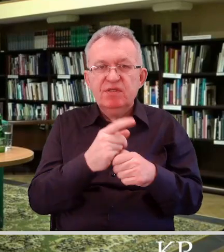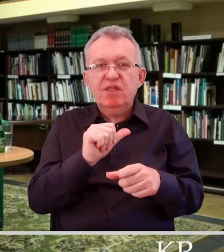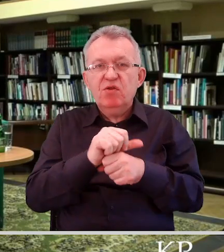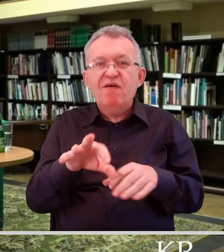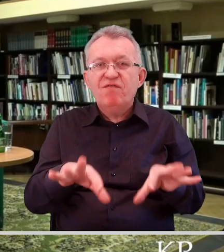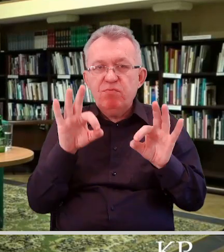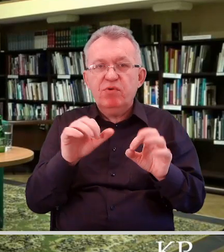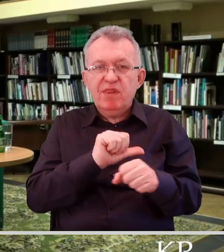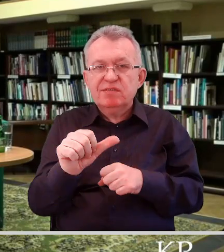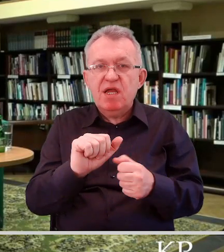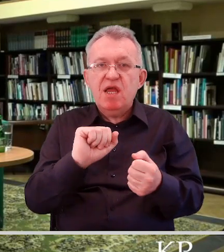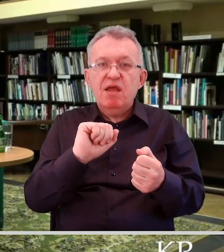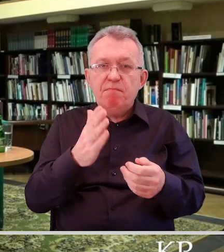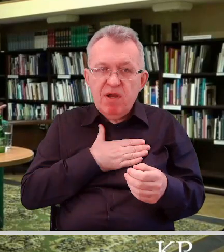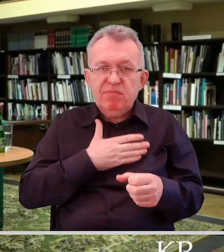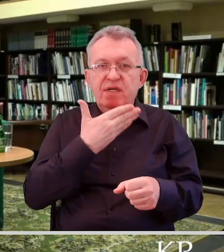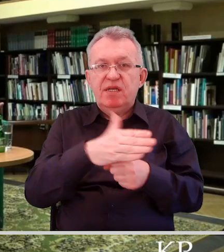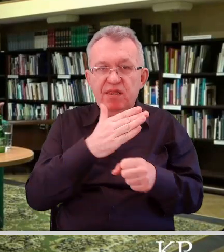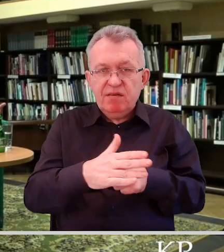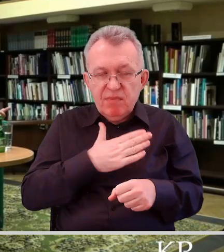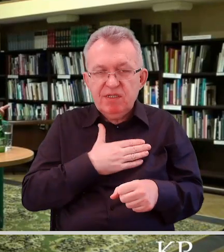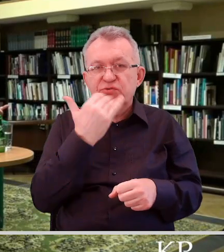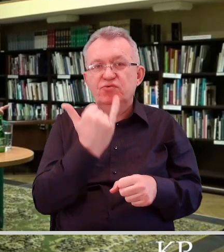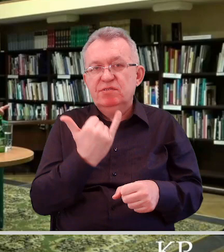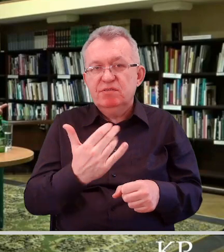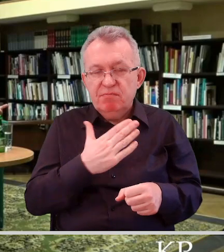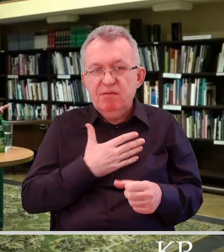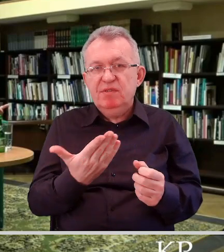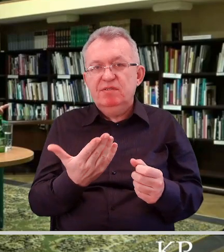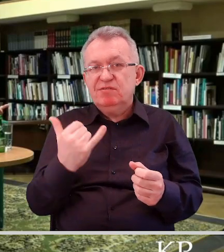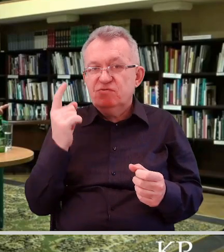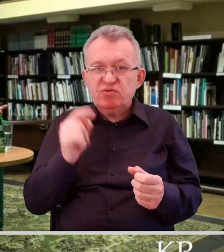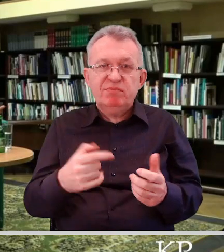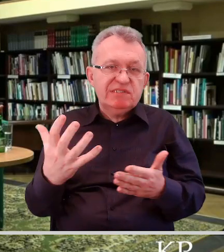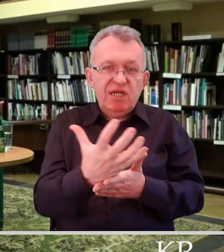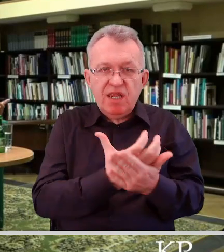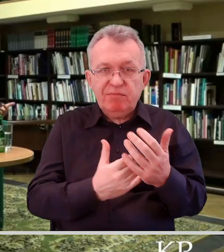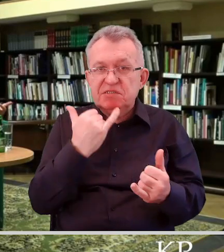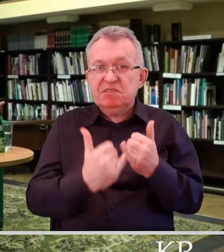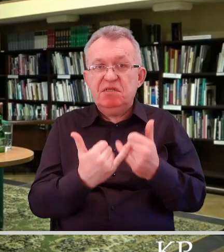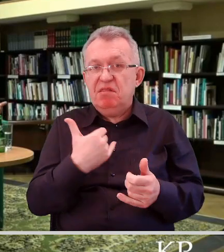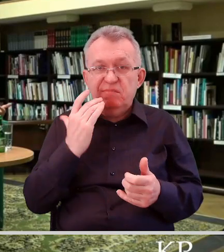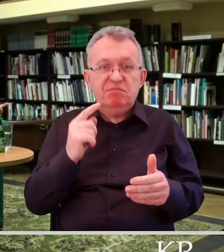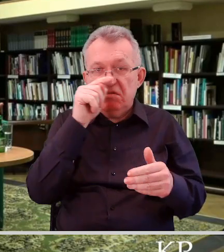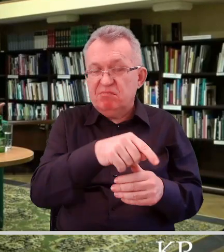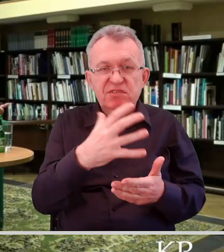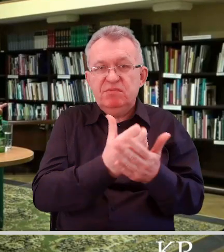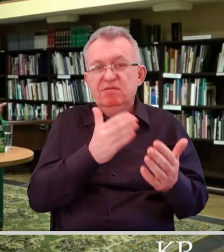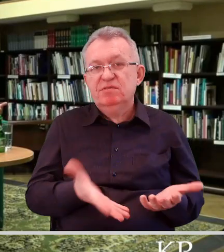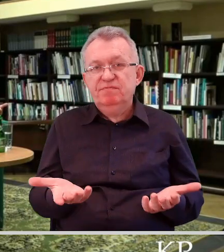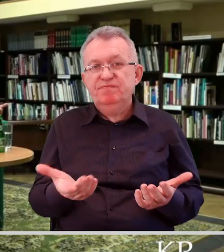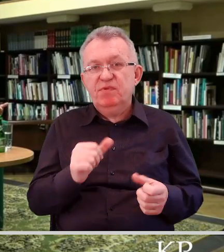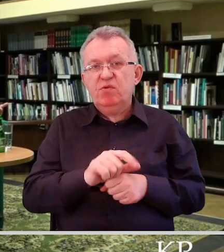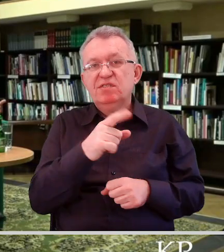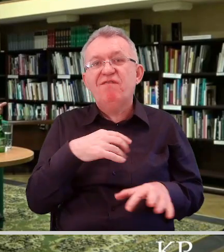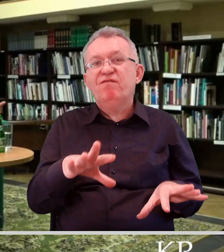wybór taki, mamy kredyty, dzieci, wszystko trzeba zarabiać jakoś, no i teraz jak nie będziemy tam, to nie zarobimy, także to już